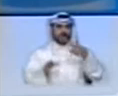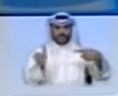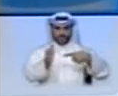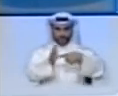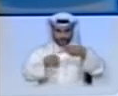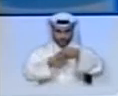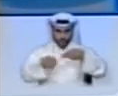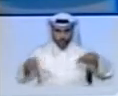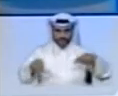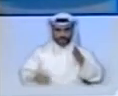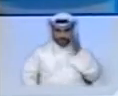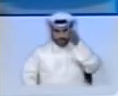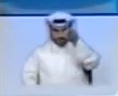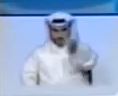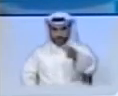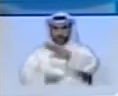الكويت، وذلك بمشاركة